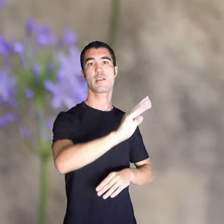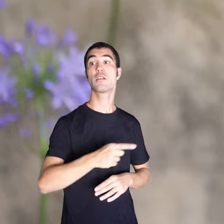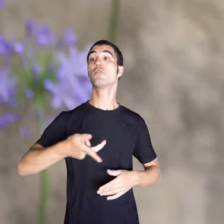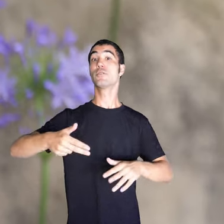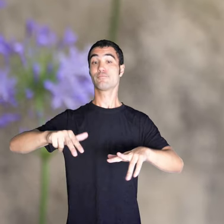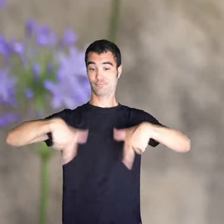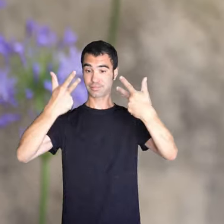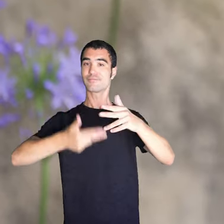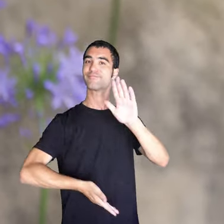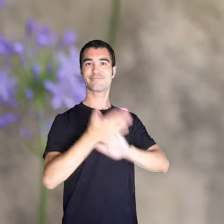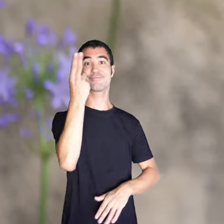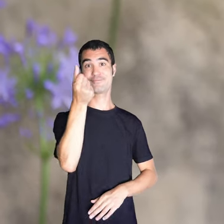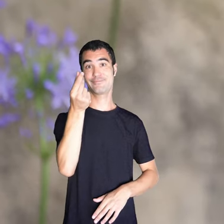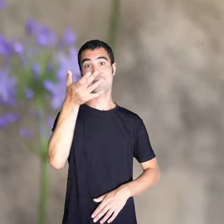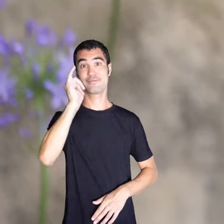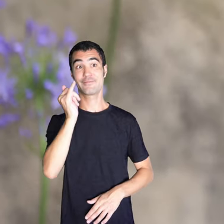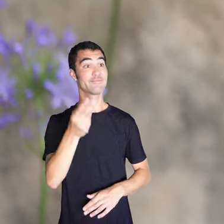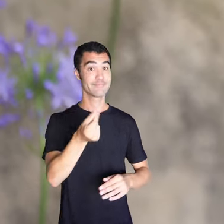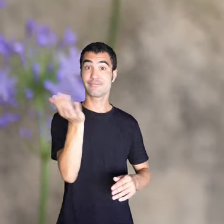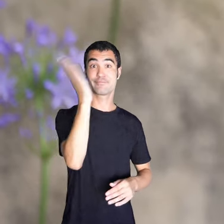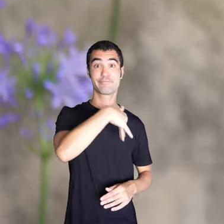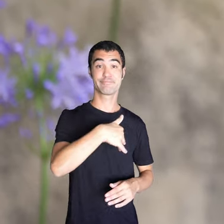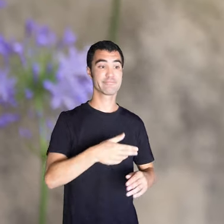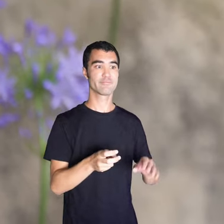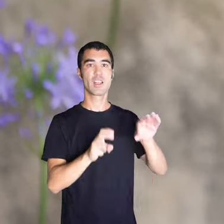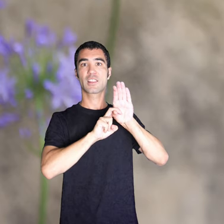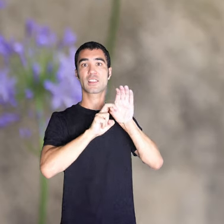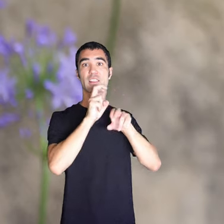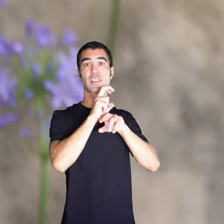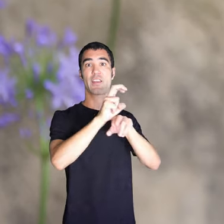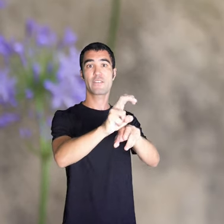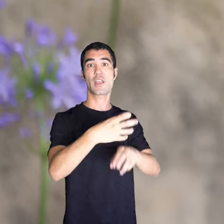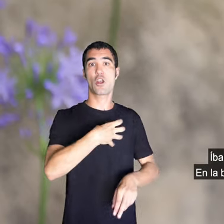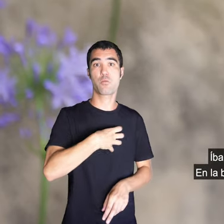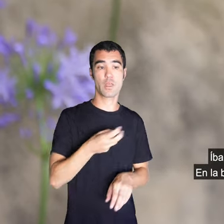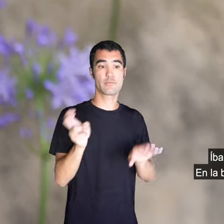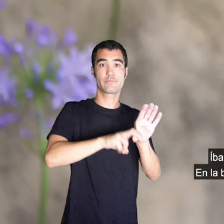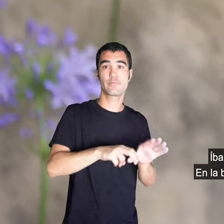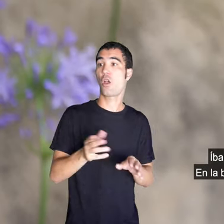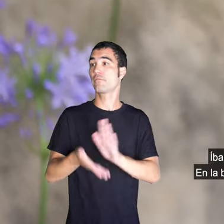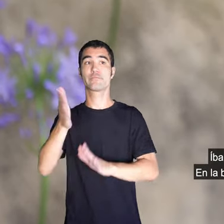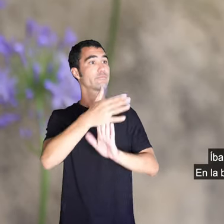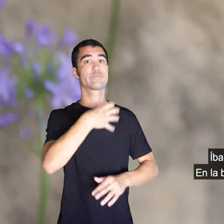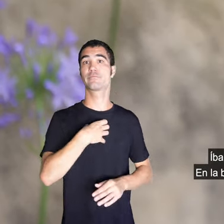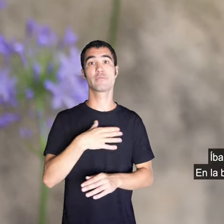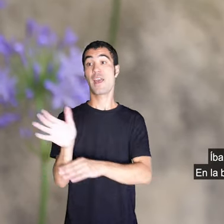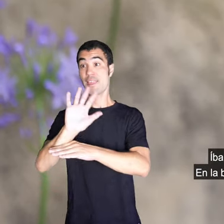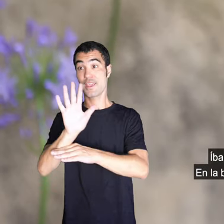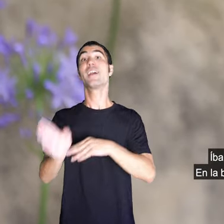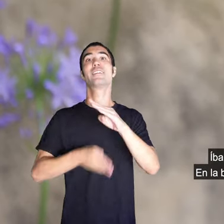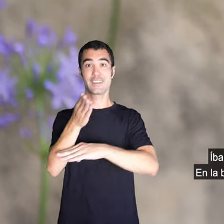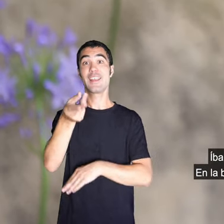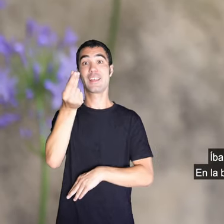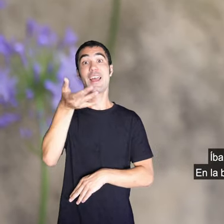tenien dubbes. Si no en tenien, no podíem pujar en el tramvia ni podíem anar enlloc. I anàvem al cine, si tenien dubbes,